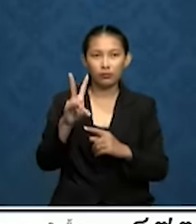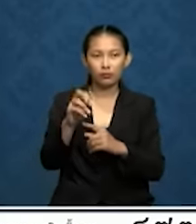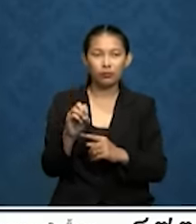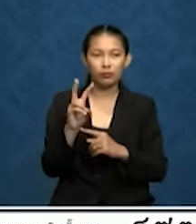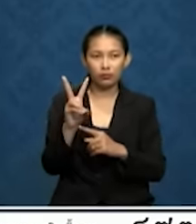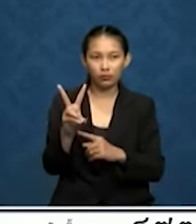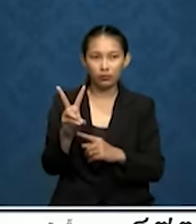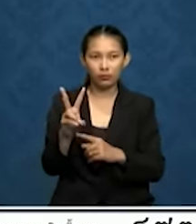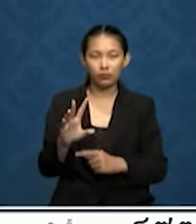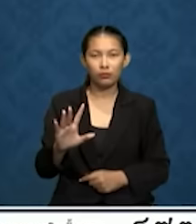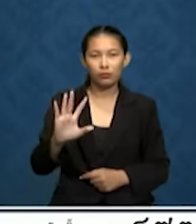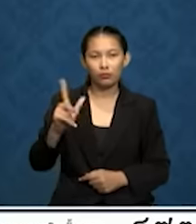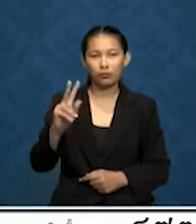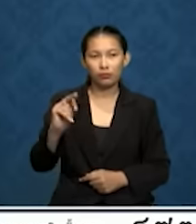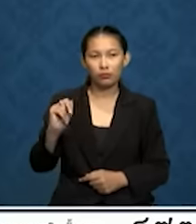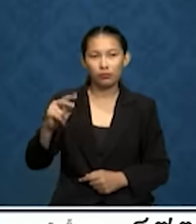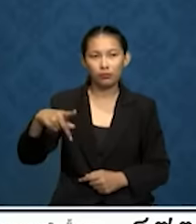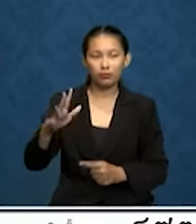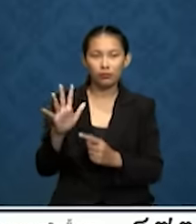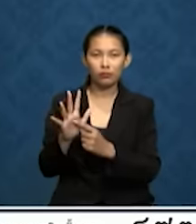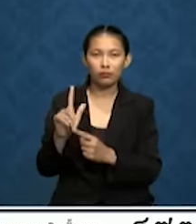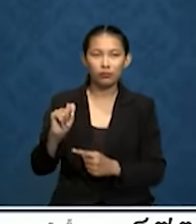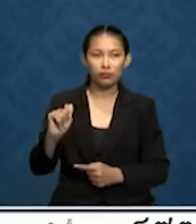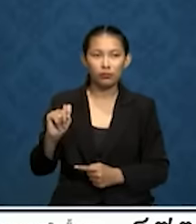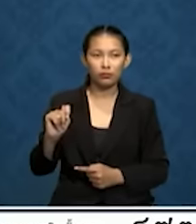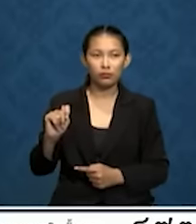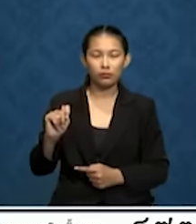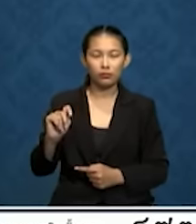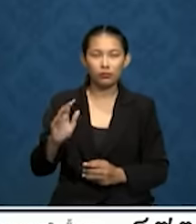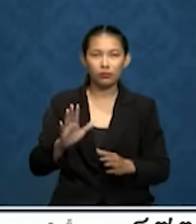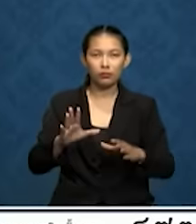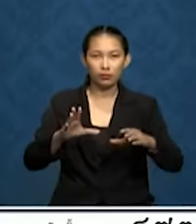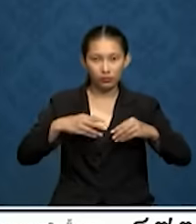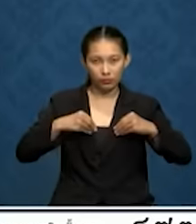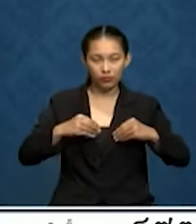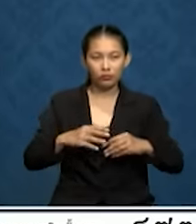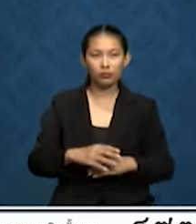72นายชนภัทรนาคซั่ว เห็นชอบครับ